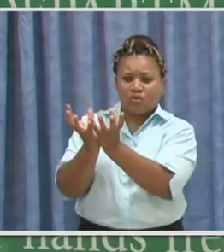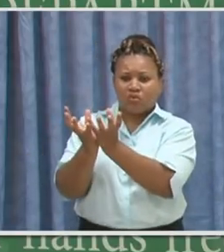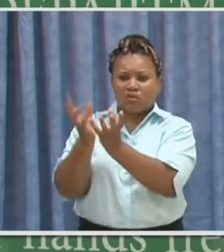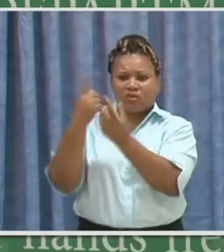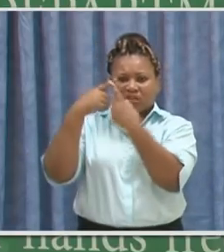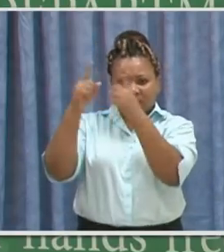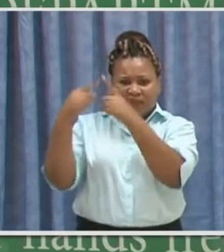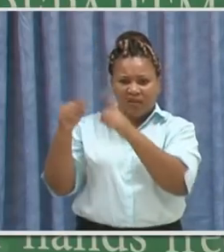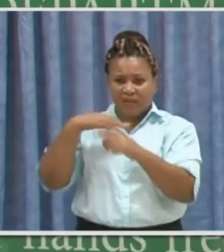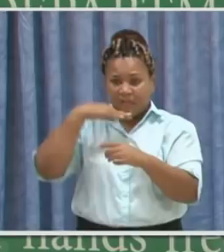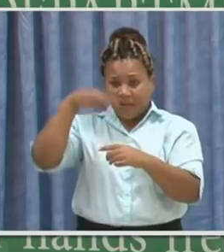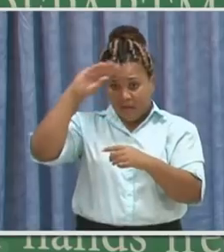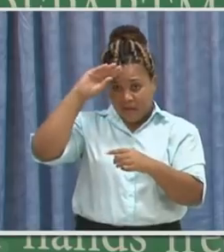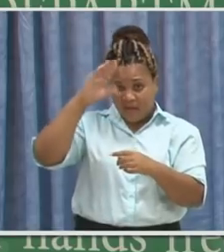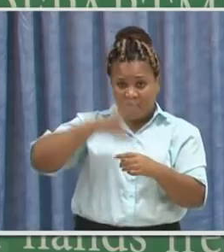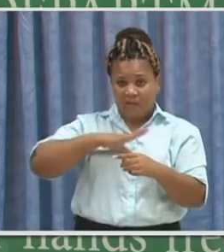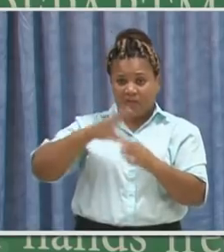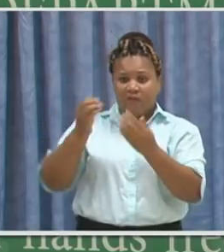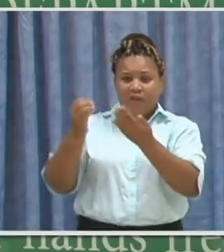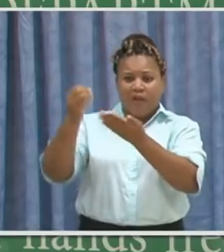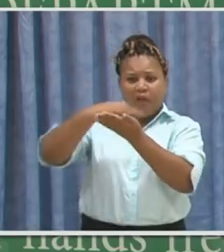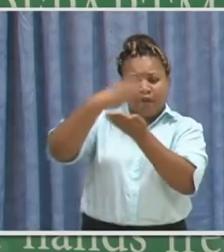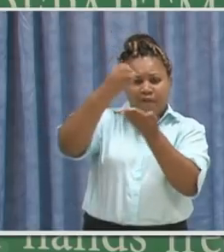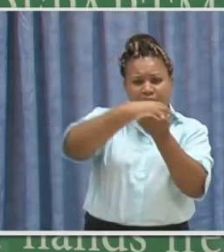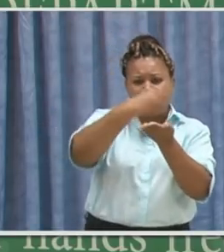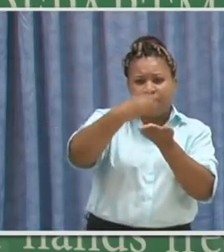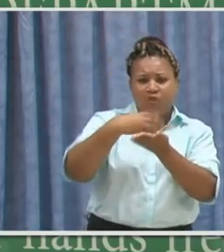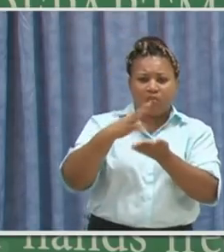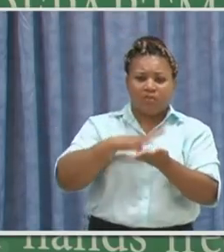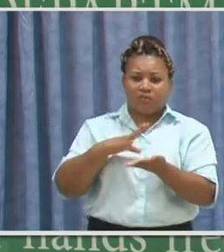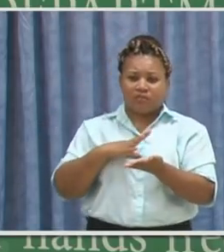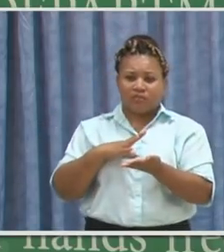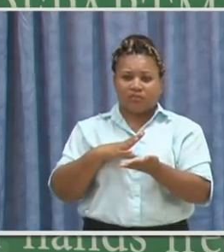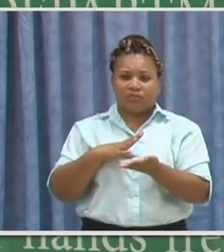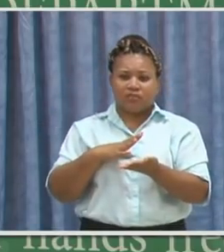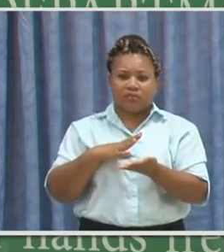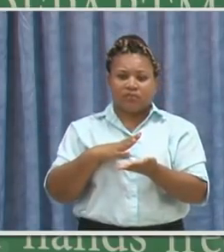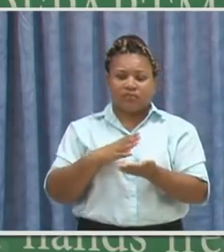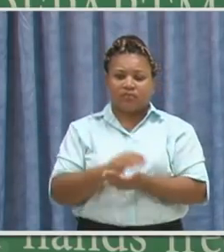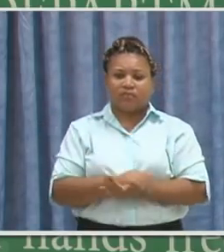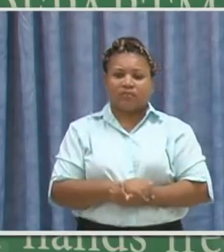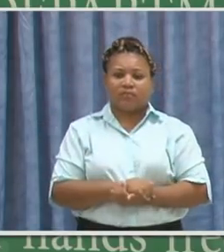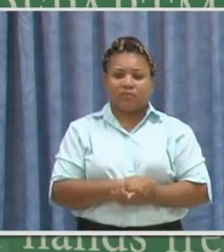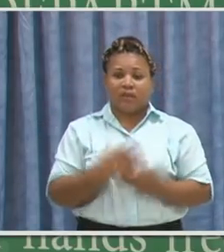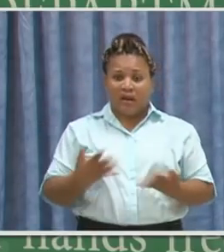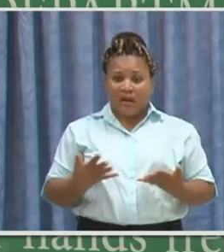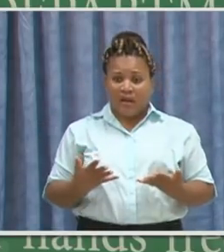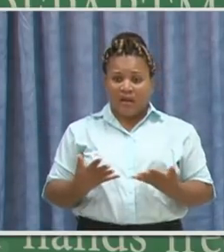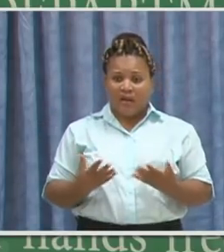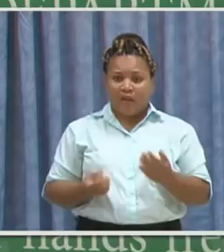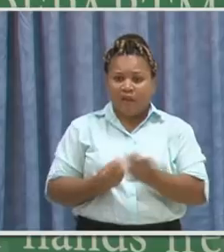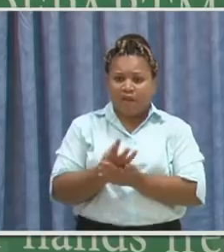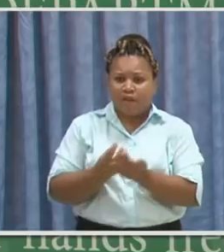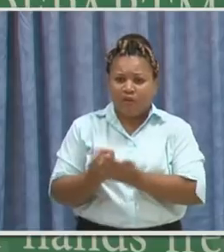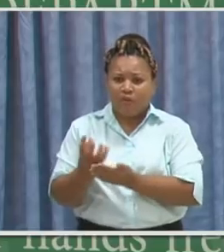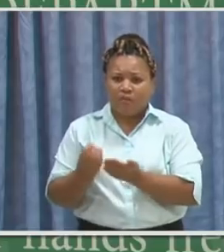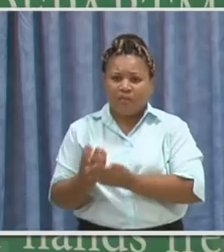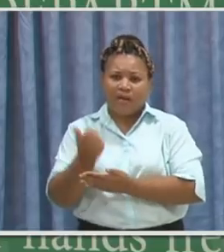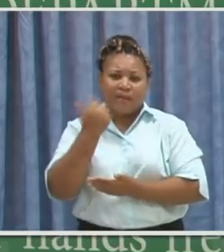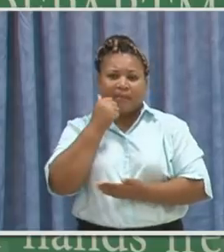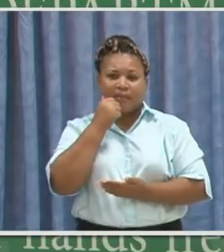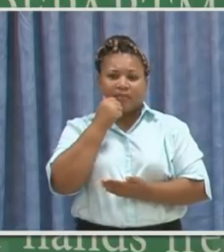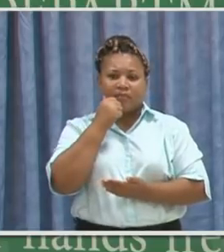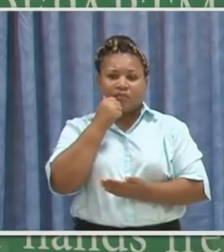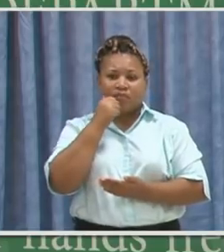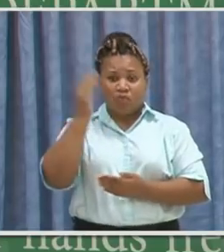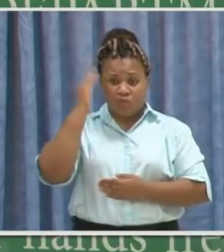si qui était l'importance nous pour donner bissement voilà donner l'information là plus détail bissement oui nous courant